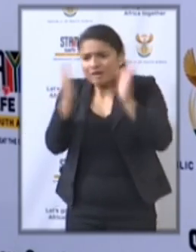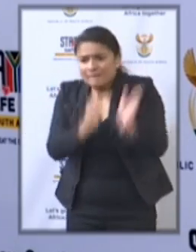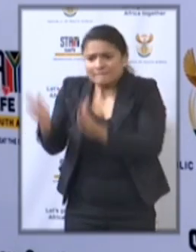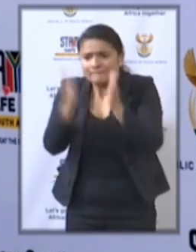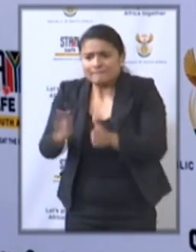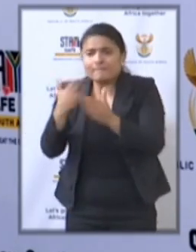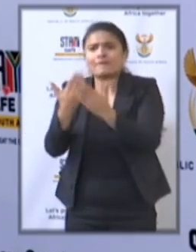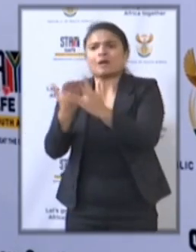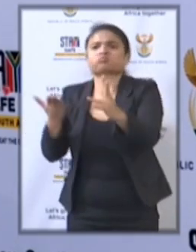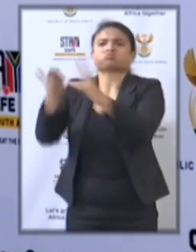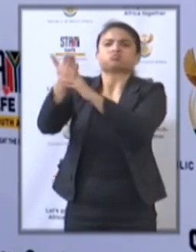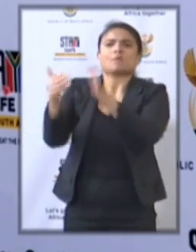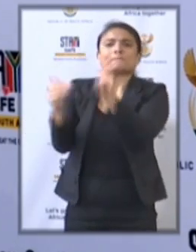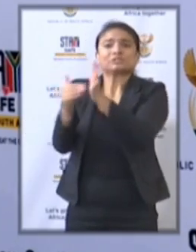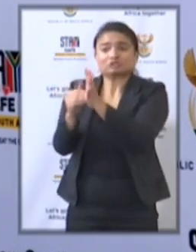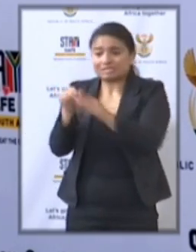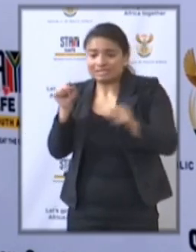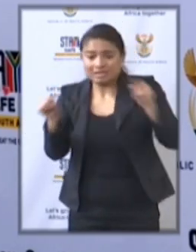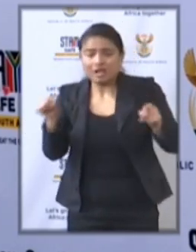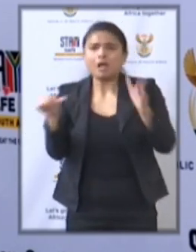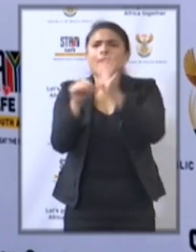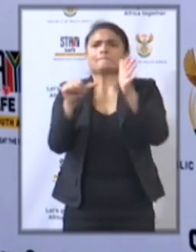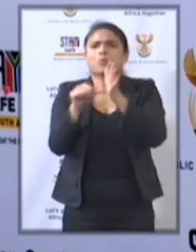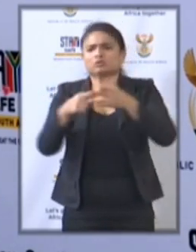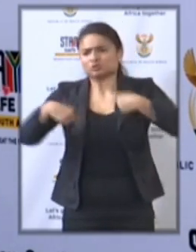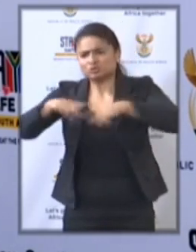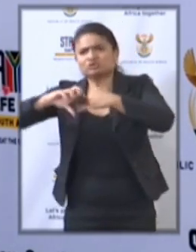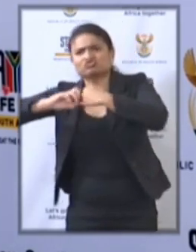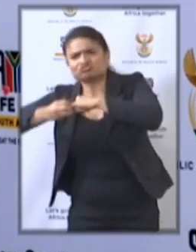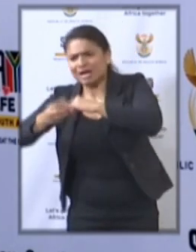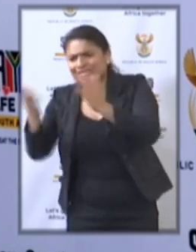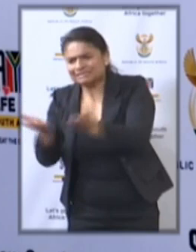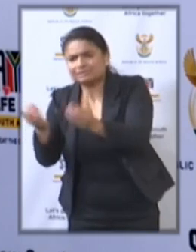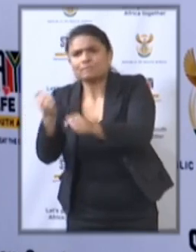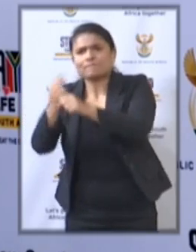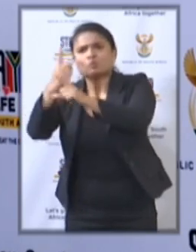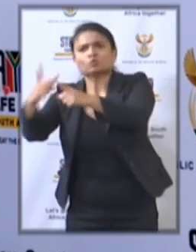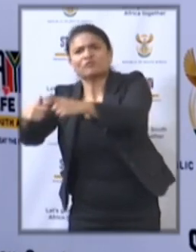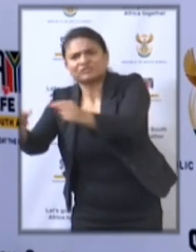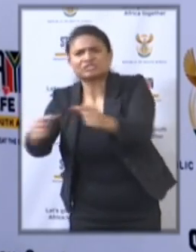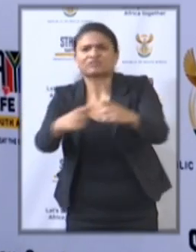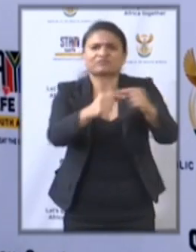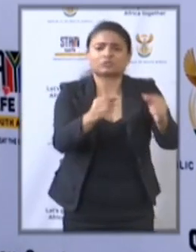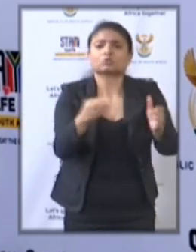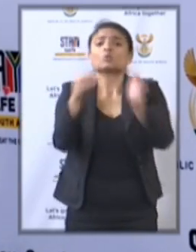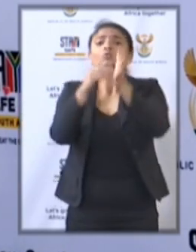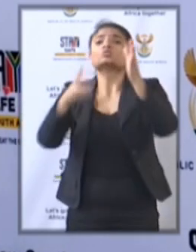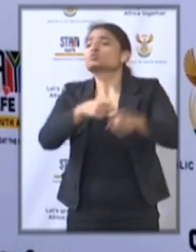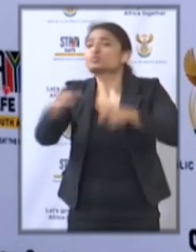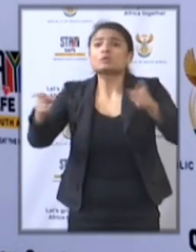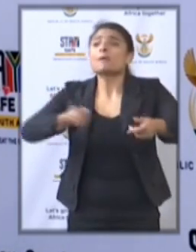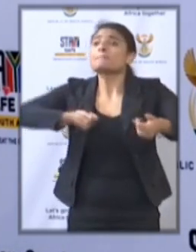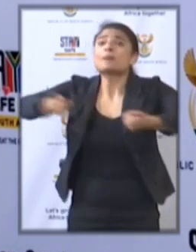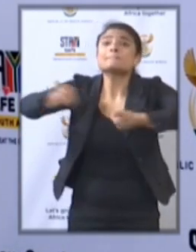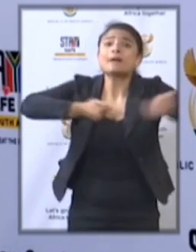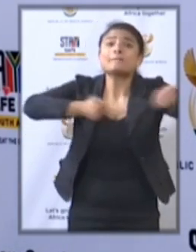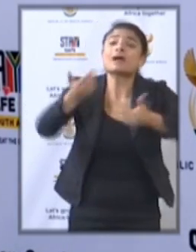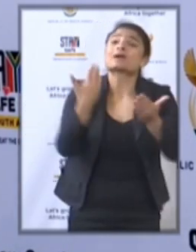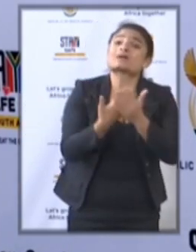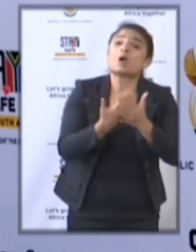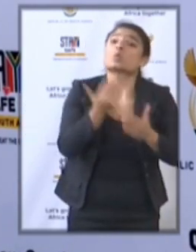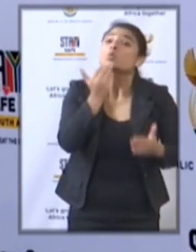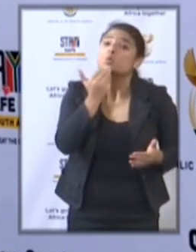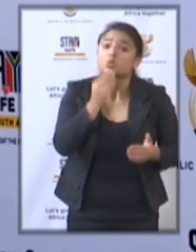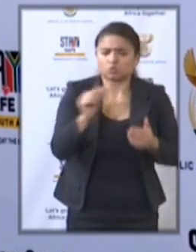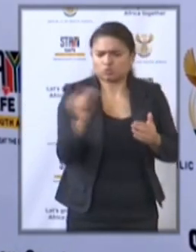Ngakulwethu uhlangothi sibhekelele kakhulu laba sithe ababuyele manje ekhungweni zokufunda, yilaba sebeqeda abenza